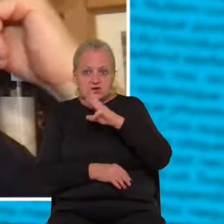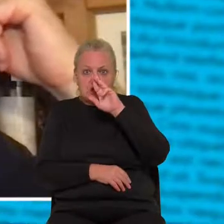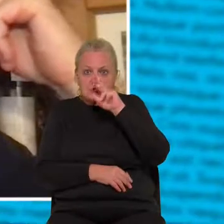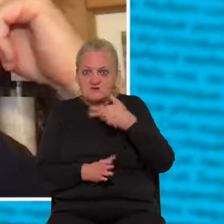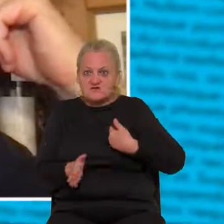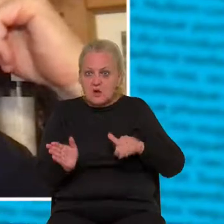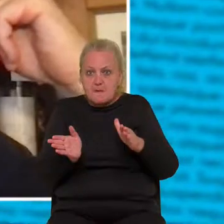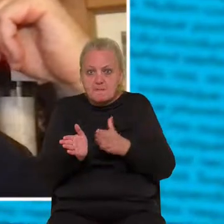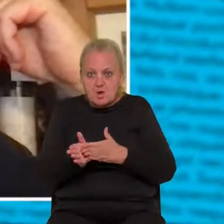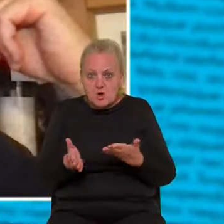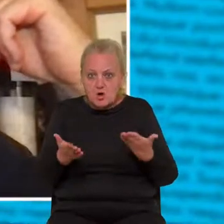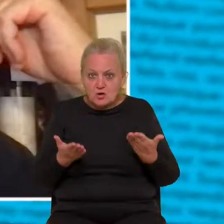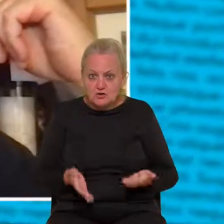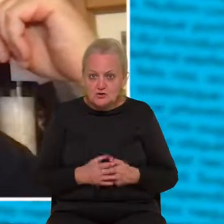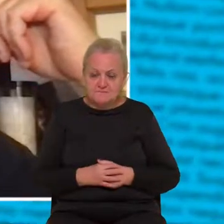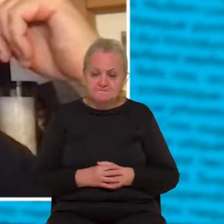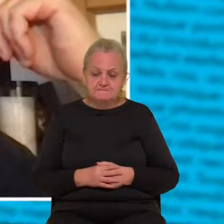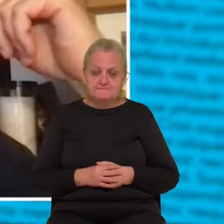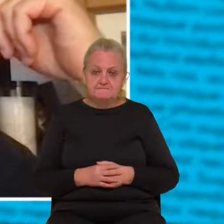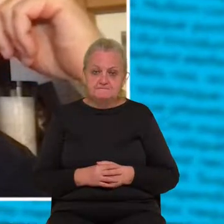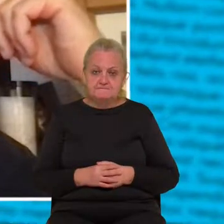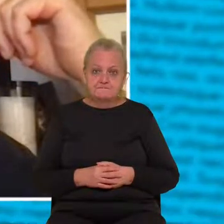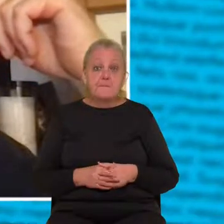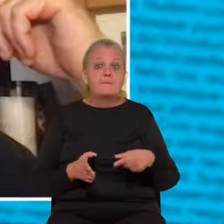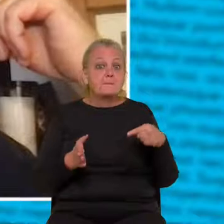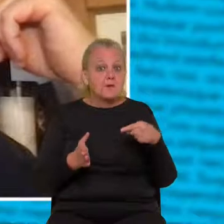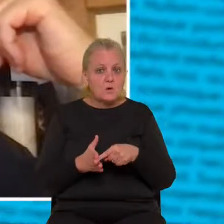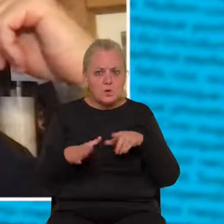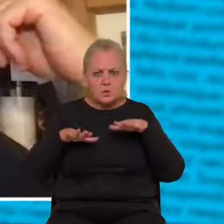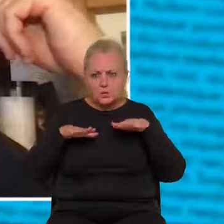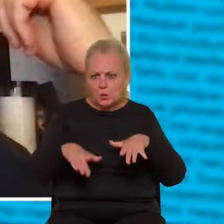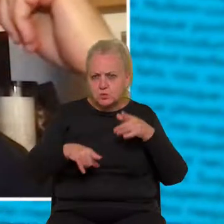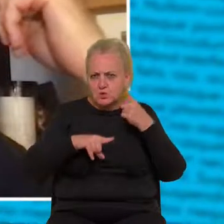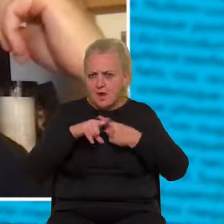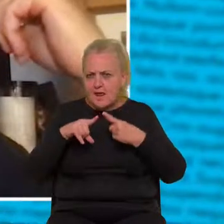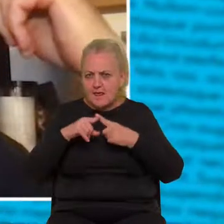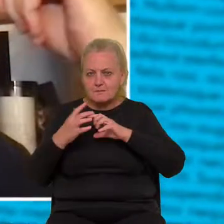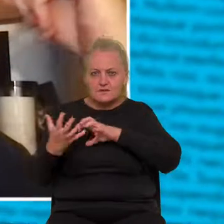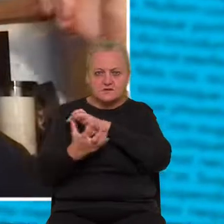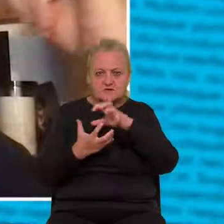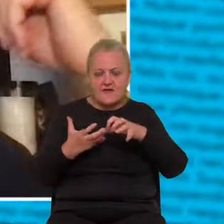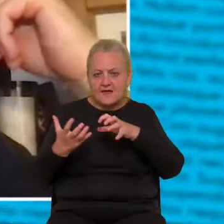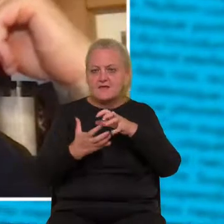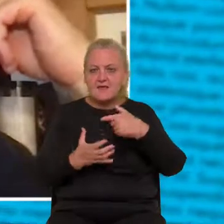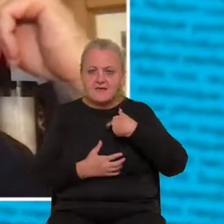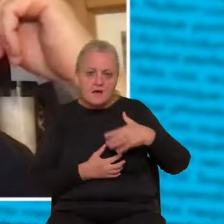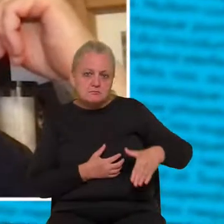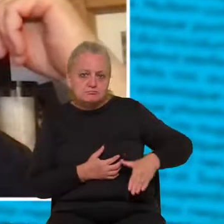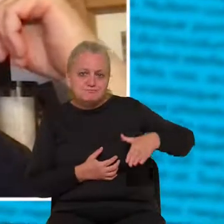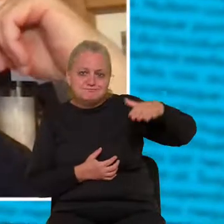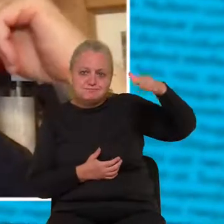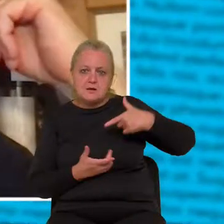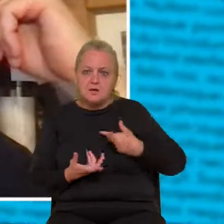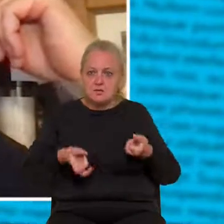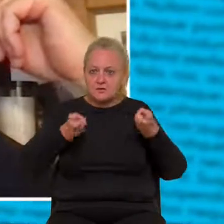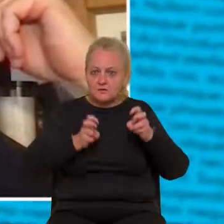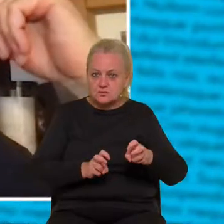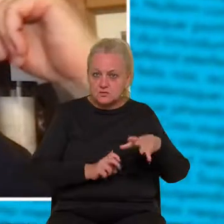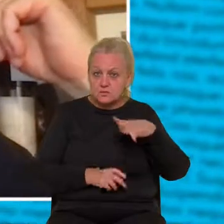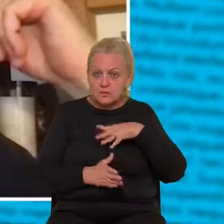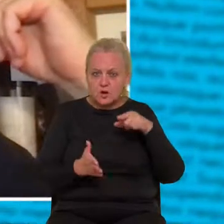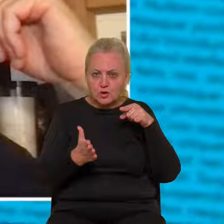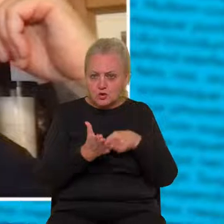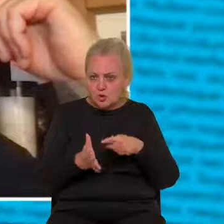broni. I tak wiele elementów świata, w którym dorastałem, były tworzonych przez